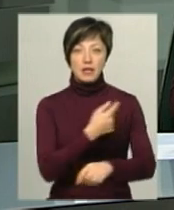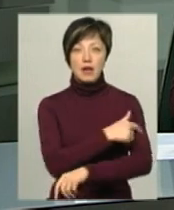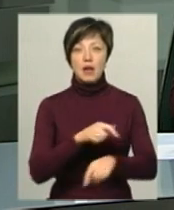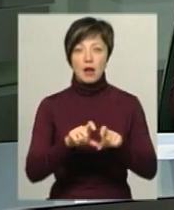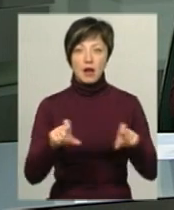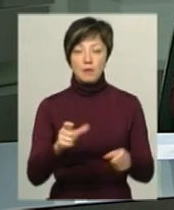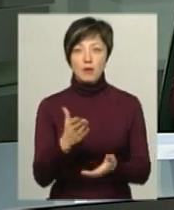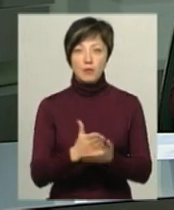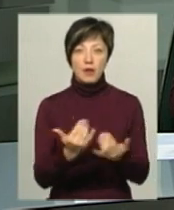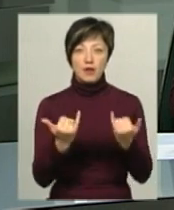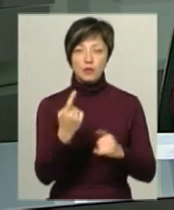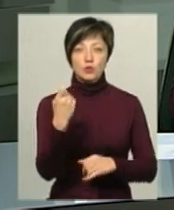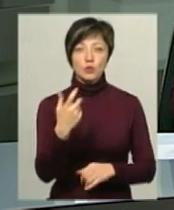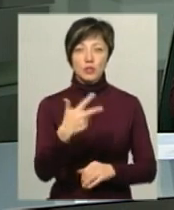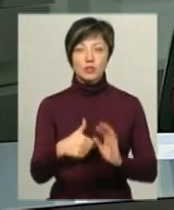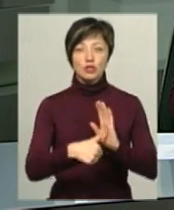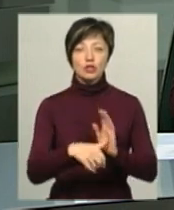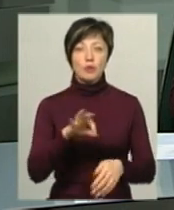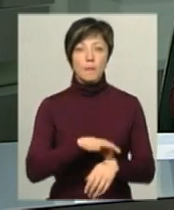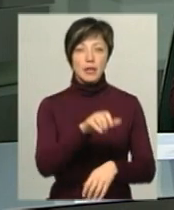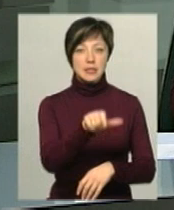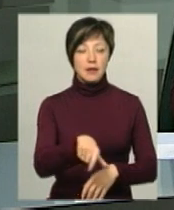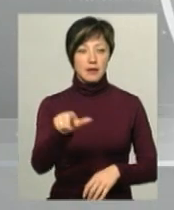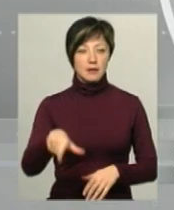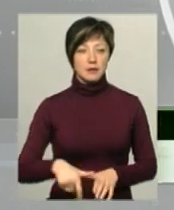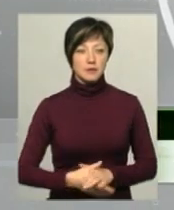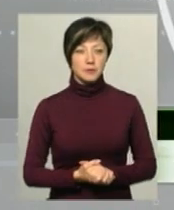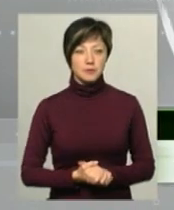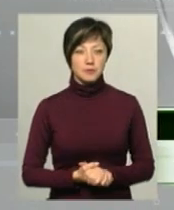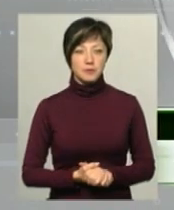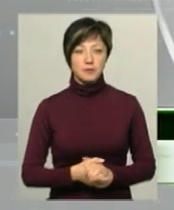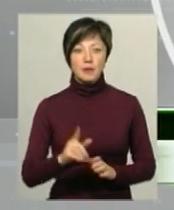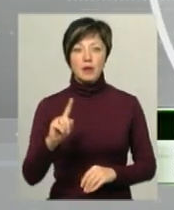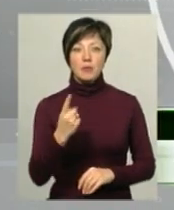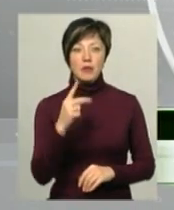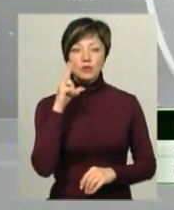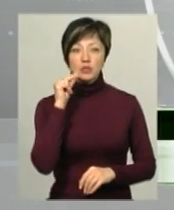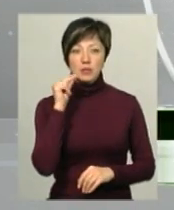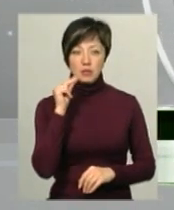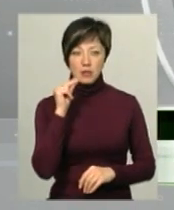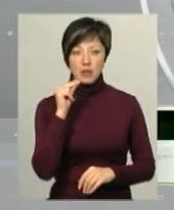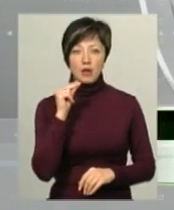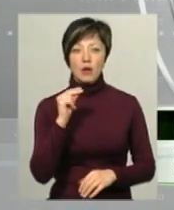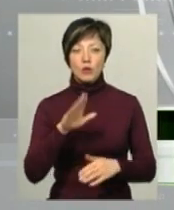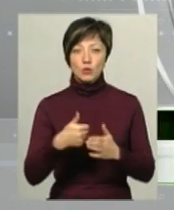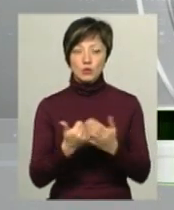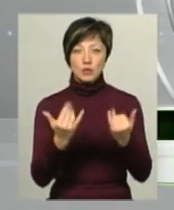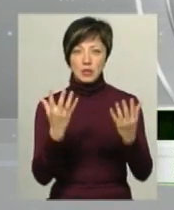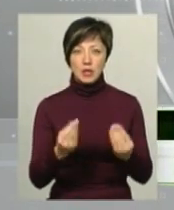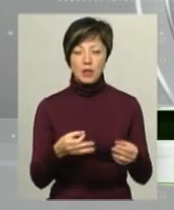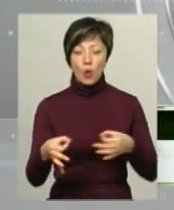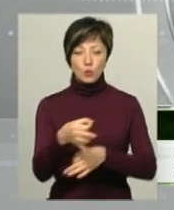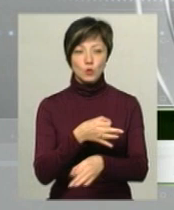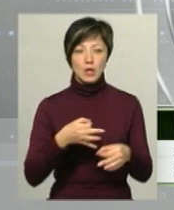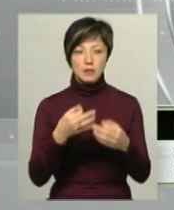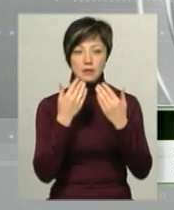лікарні перебуває наразі 136 пацієнтів. З 1 числа по сьогоднішній день на консультацію